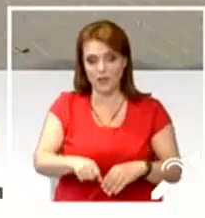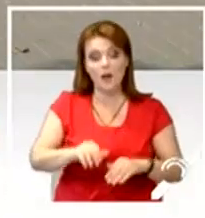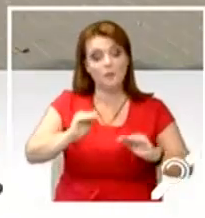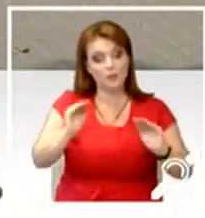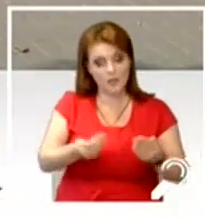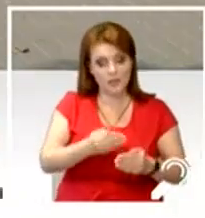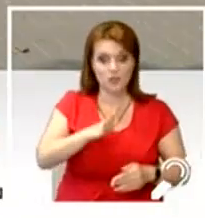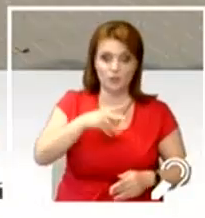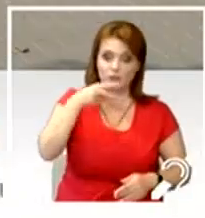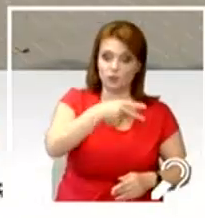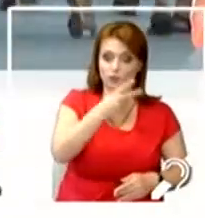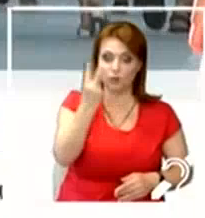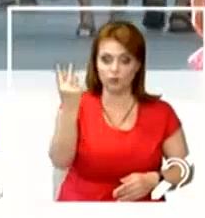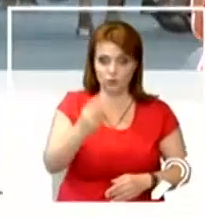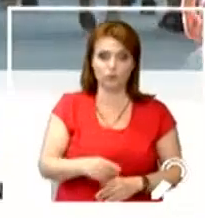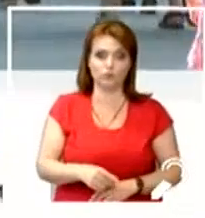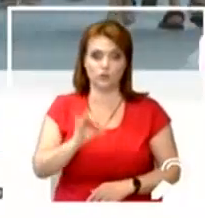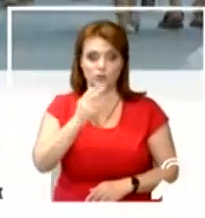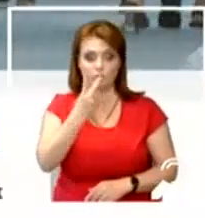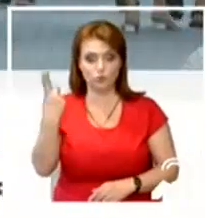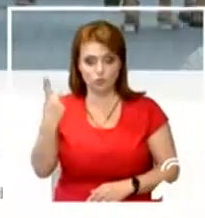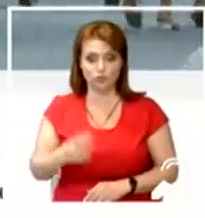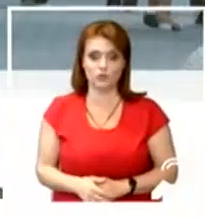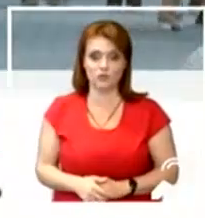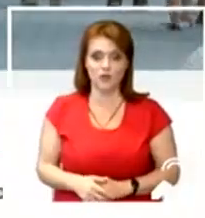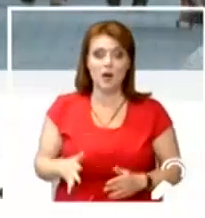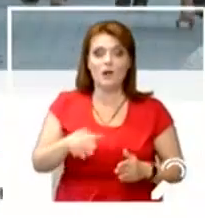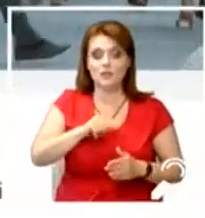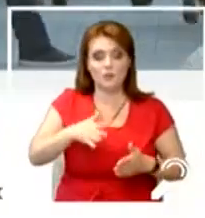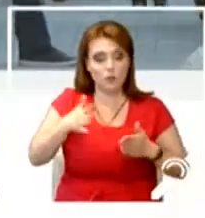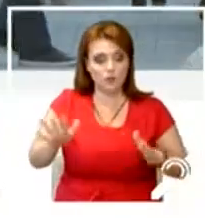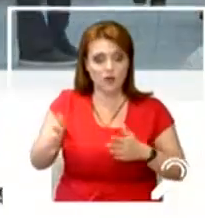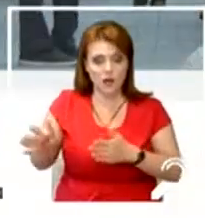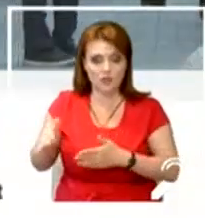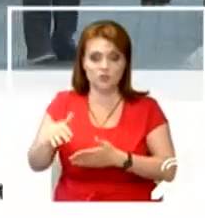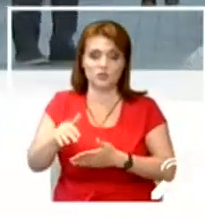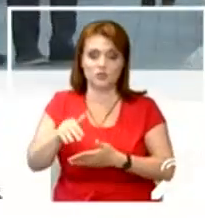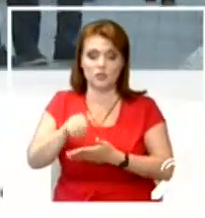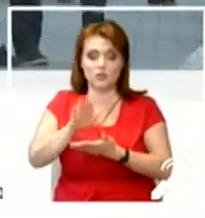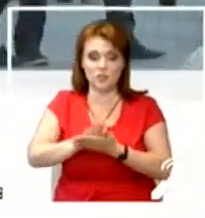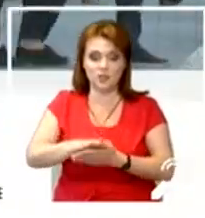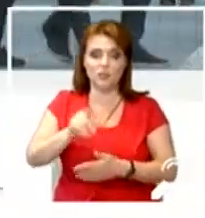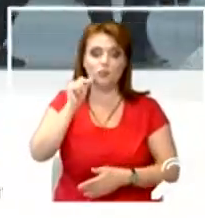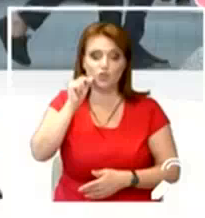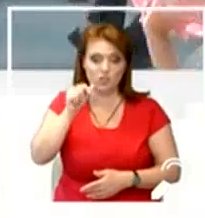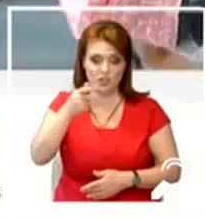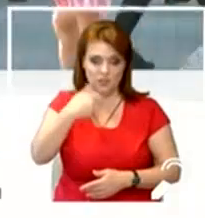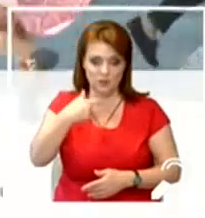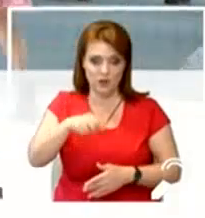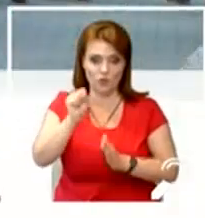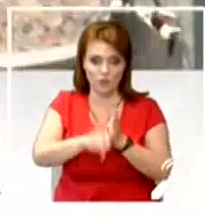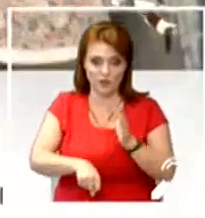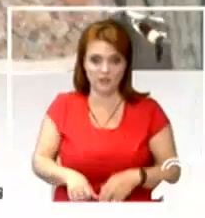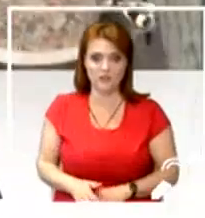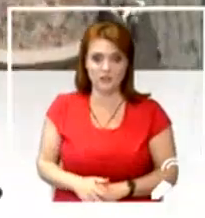cu 2021. 87% dintre cazuri s-au înregistrat în rândul bărbaților. Specialiștii motivează prin faptul că